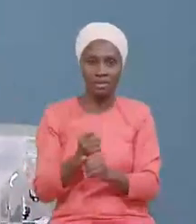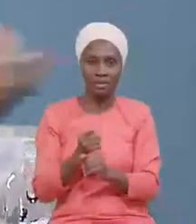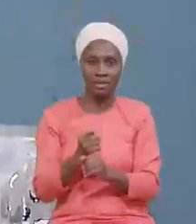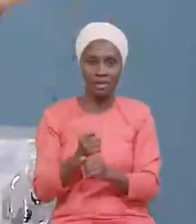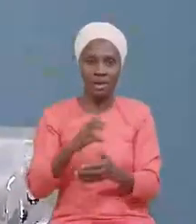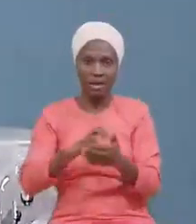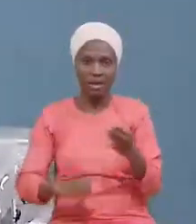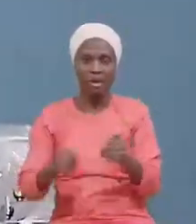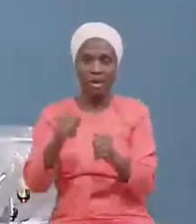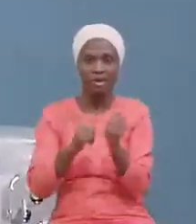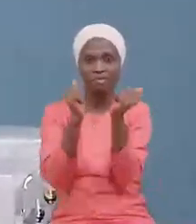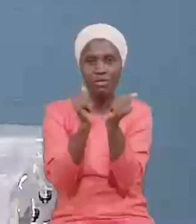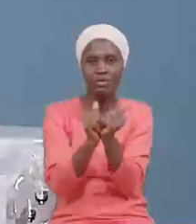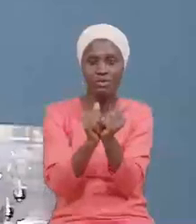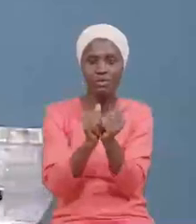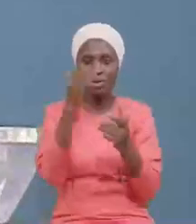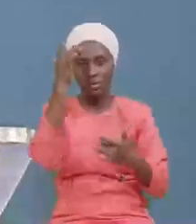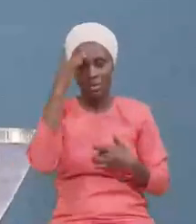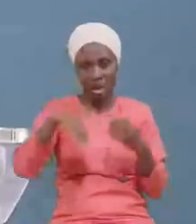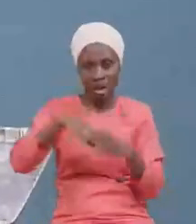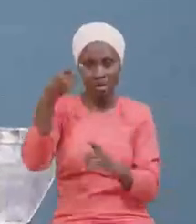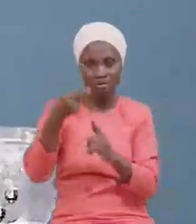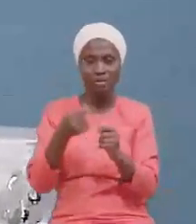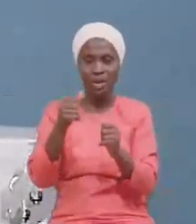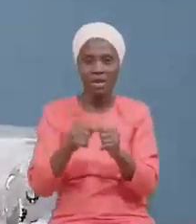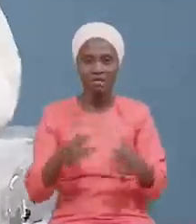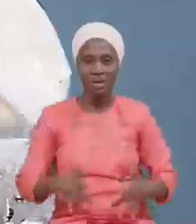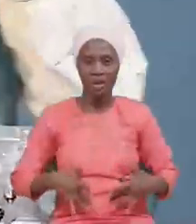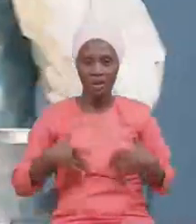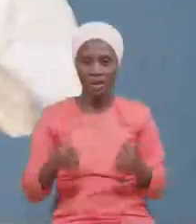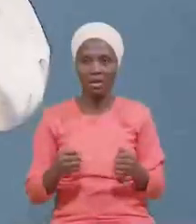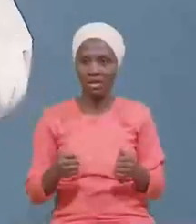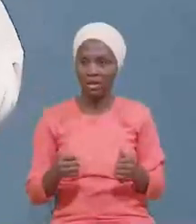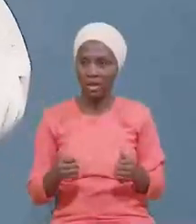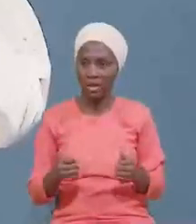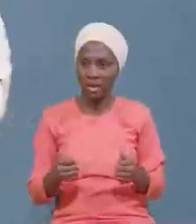Il brise tout joug de maladie dans chaque vie.